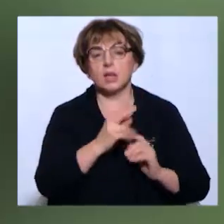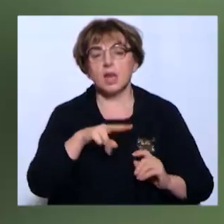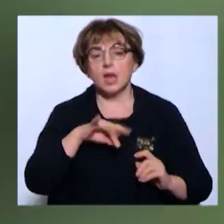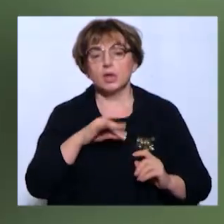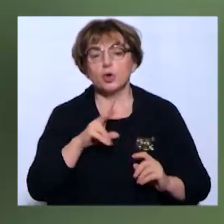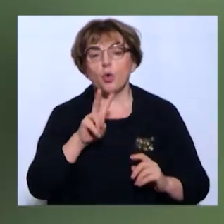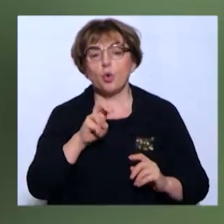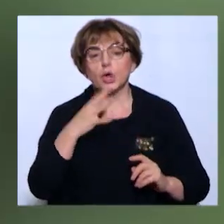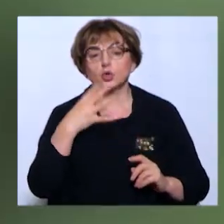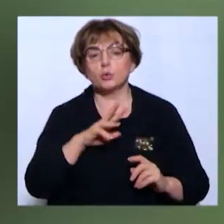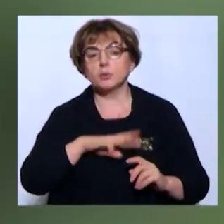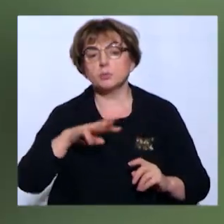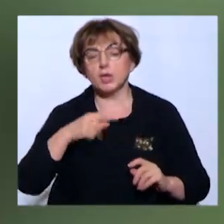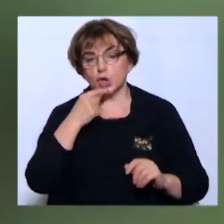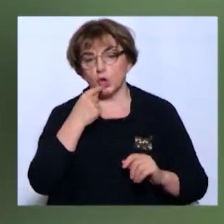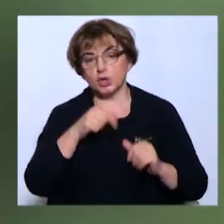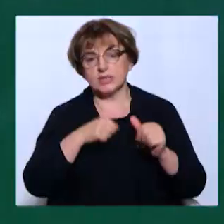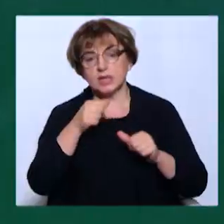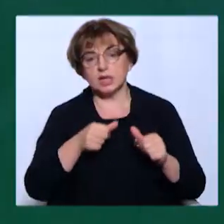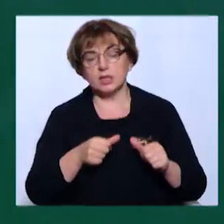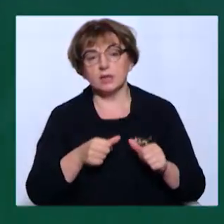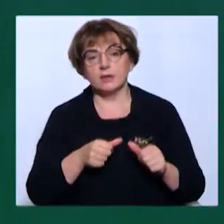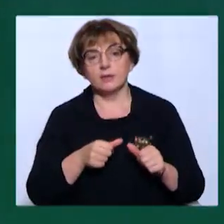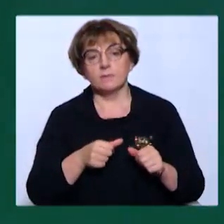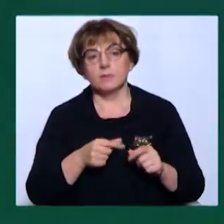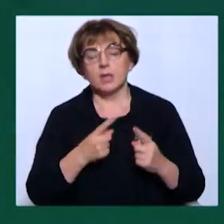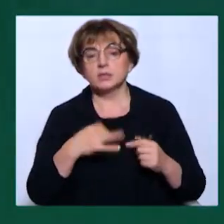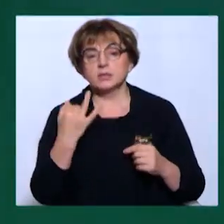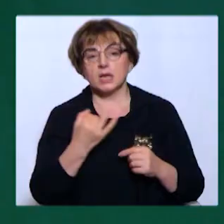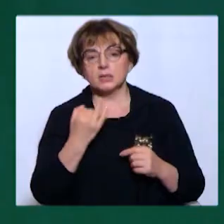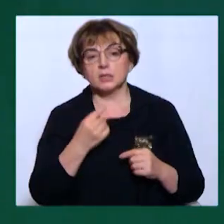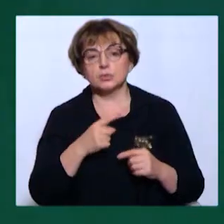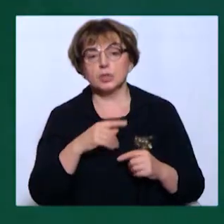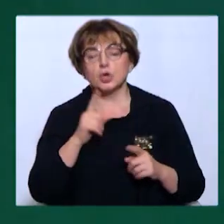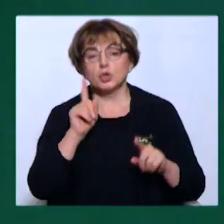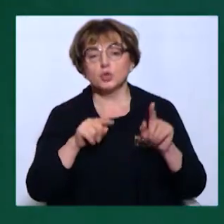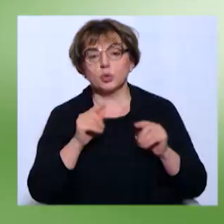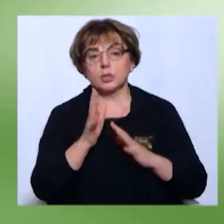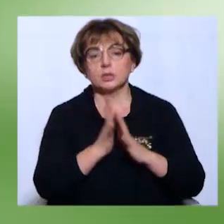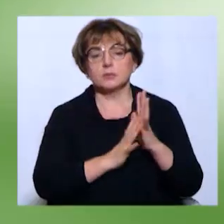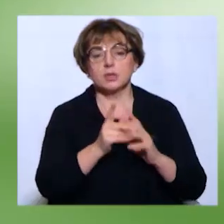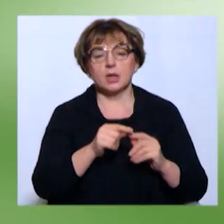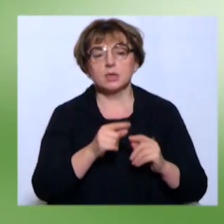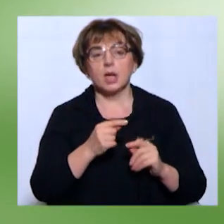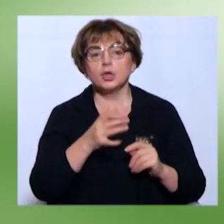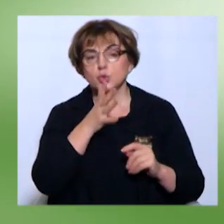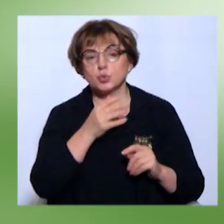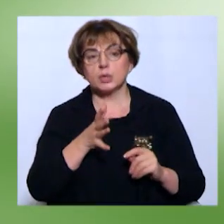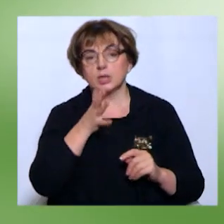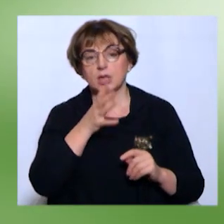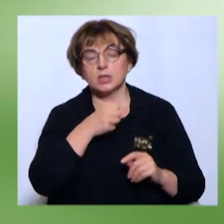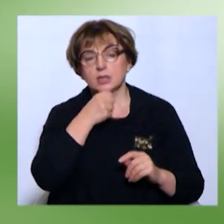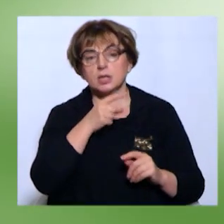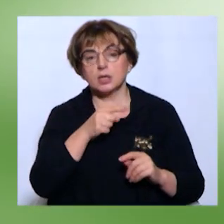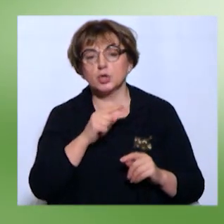არის 240 მილიონი წელი და საინტერესოა, რომ ზოგიერთი ციანობაქტერიის ასაკიც, რომელმაც